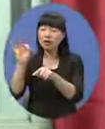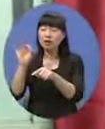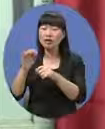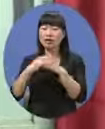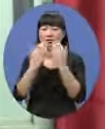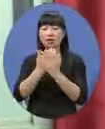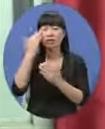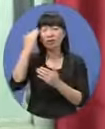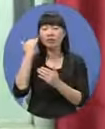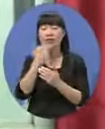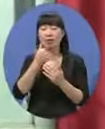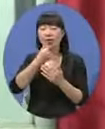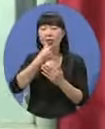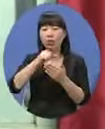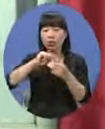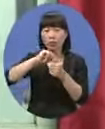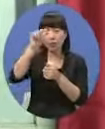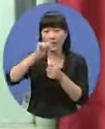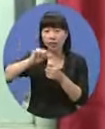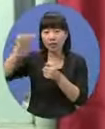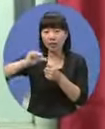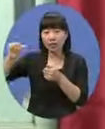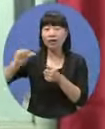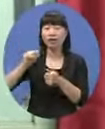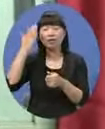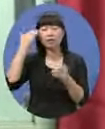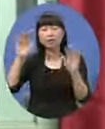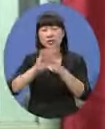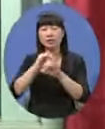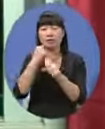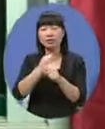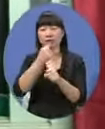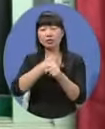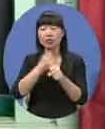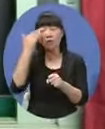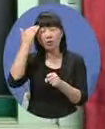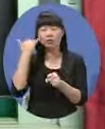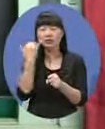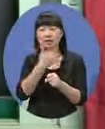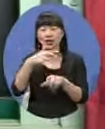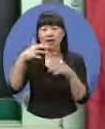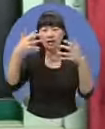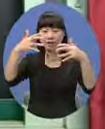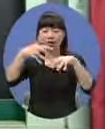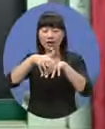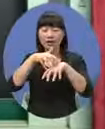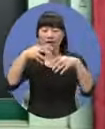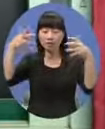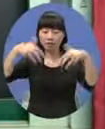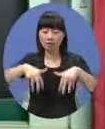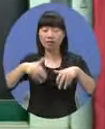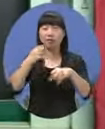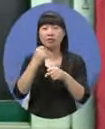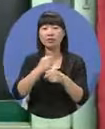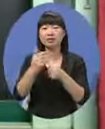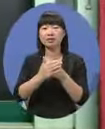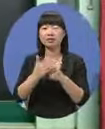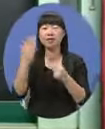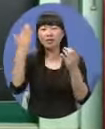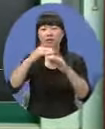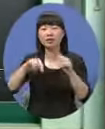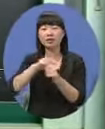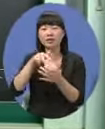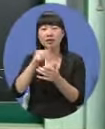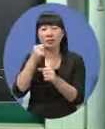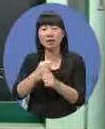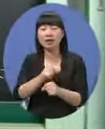창문은 다 검은색 테이프를 붙여서 어둡게 만들었고 커튼도 일부러 어두운 색상의 커튼을 사서 어두운 환경을 만들고 제가